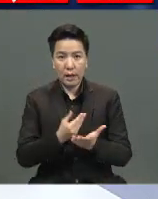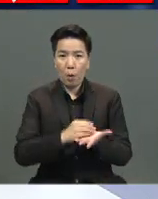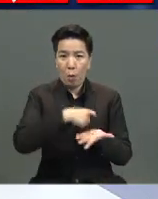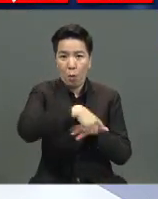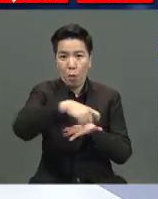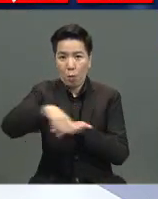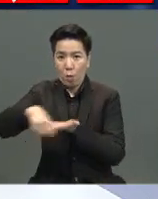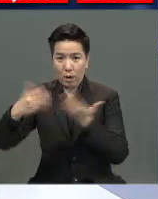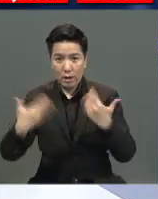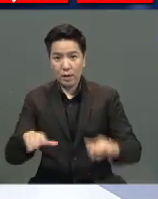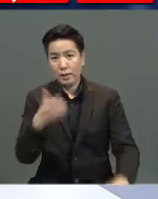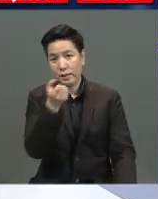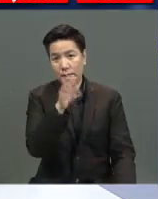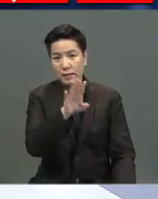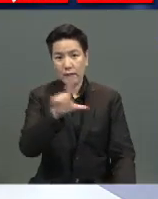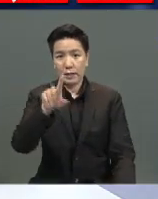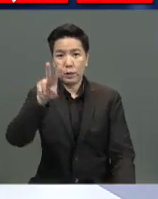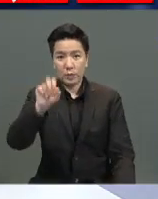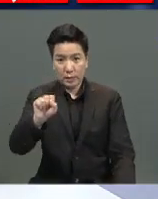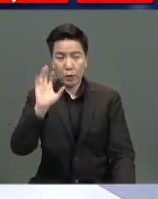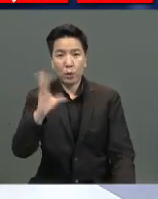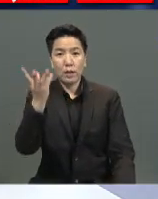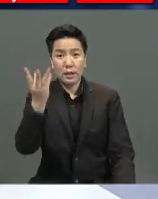ล้านคนนั้นนะครับกระทรวงการคลังก็โอนเงินเยียวยาให้แล้วตอนนี้ถึง14ล้าน 2